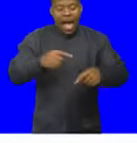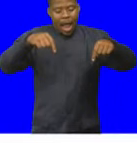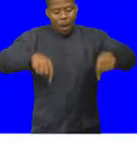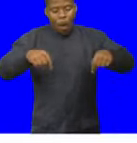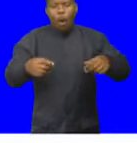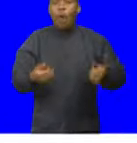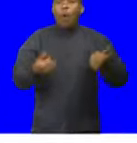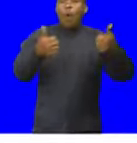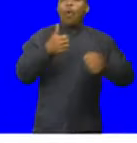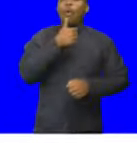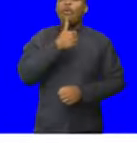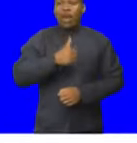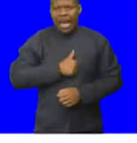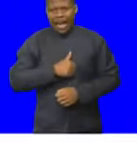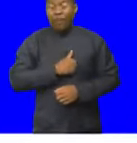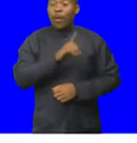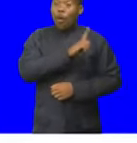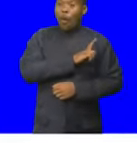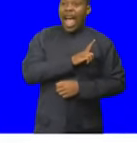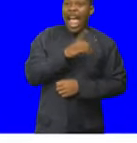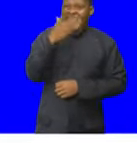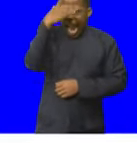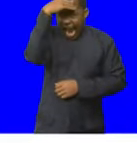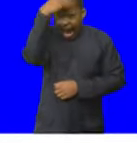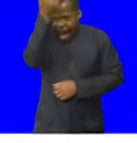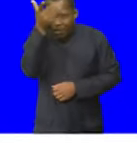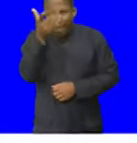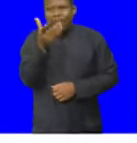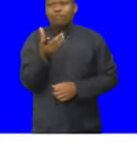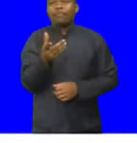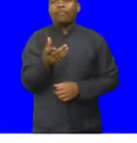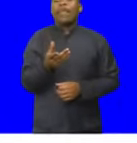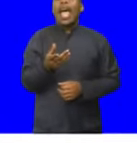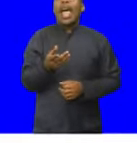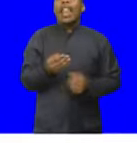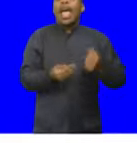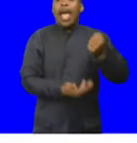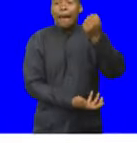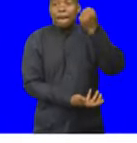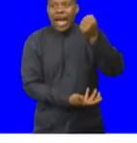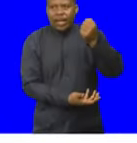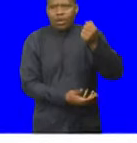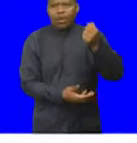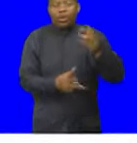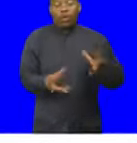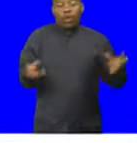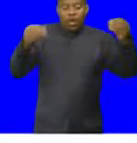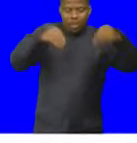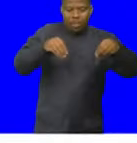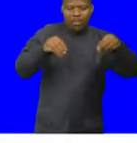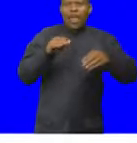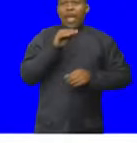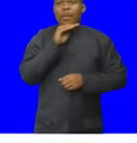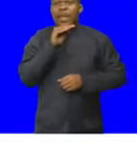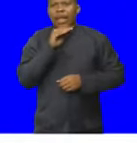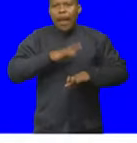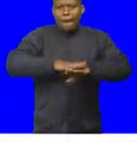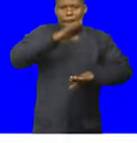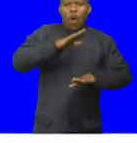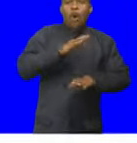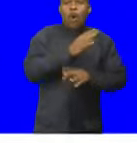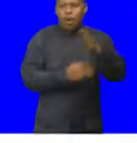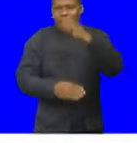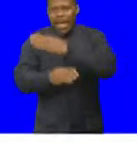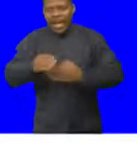ngekuthi uhulumende usinikile usifakele timadlana letita ukwenda kwekuthi sikhone kulukhulisa lelinani.